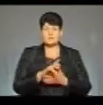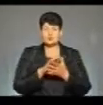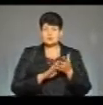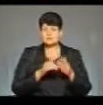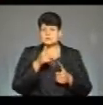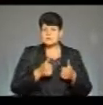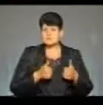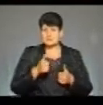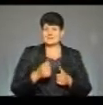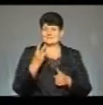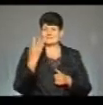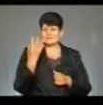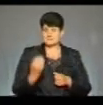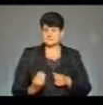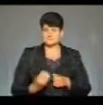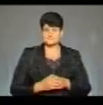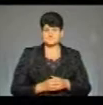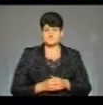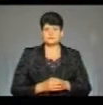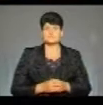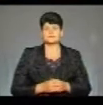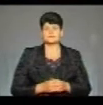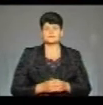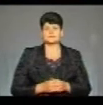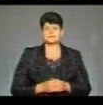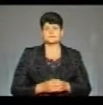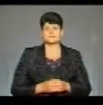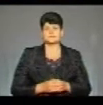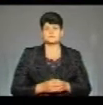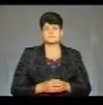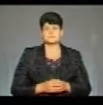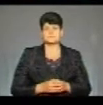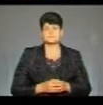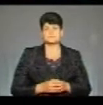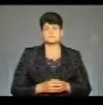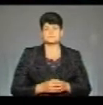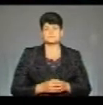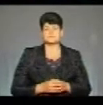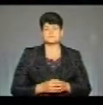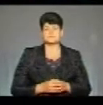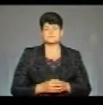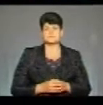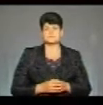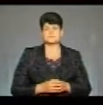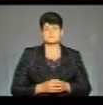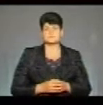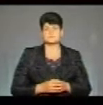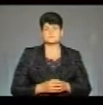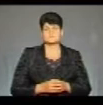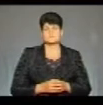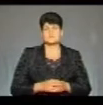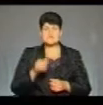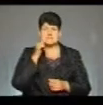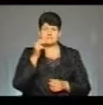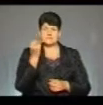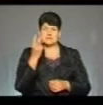турнір 3 дні. Тарас Бурак, Марта Журавель. Новини на Суспільному. Тернопіль. Завтра